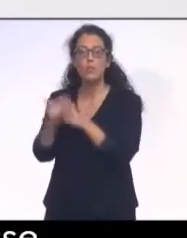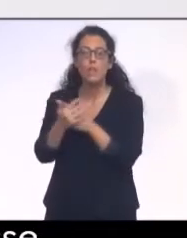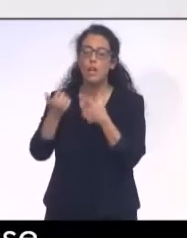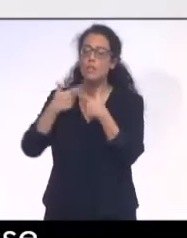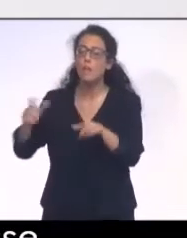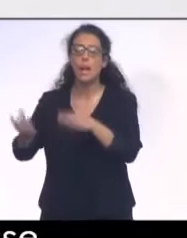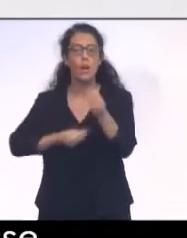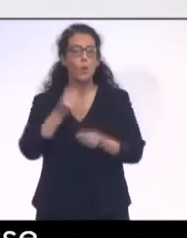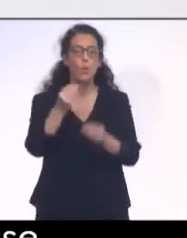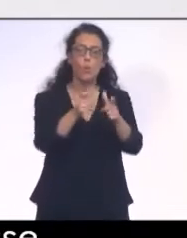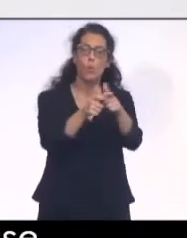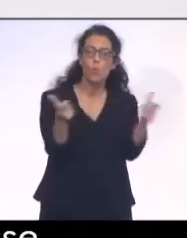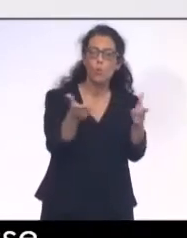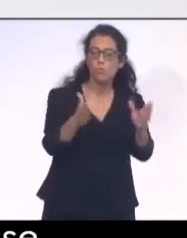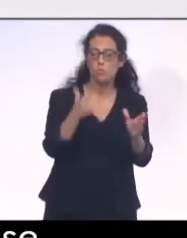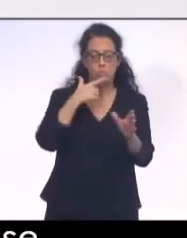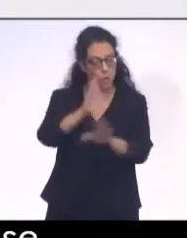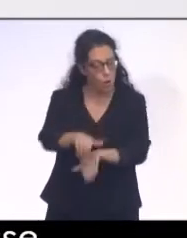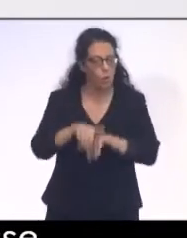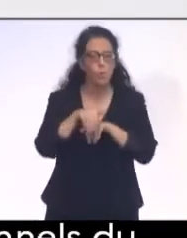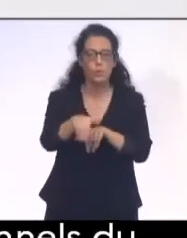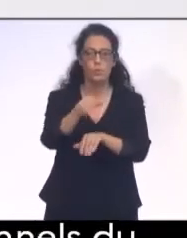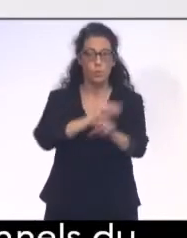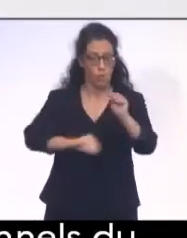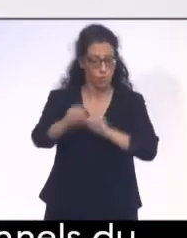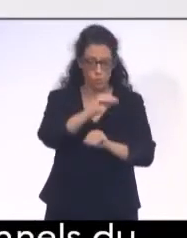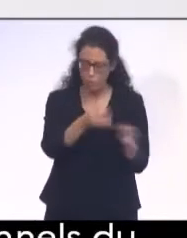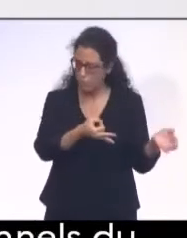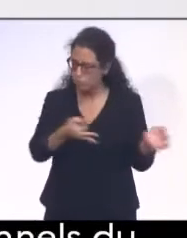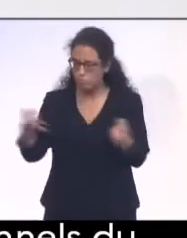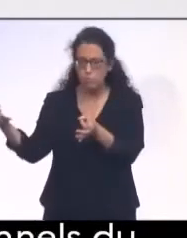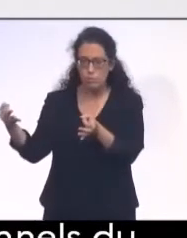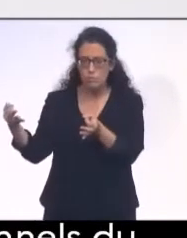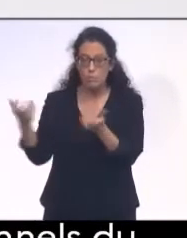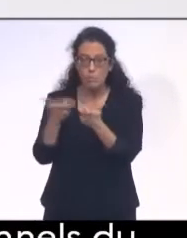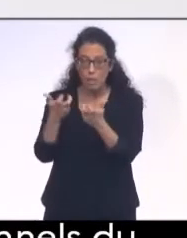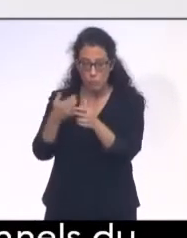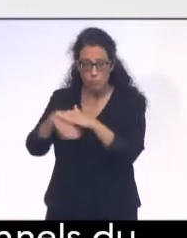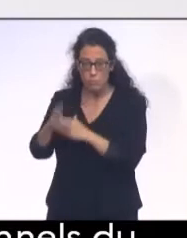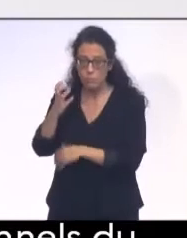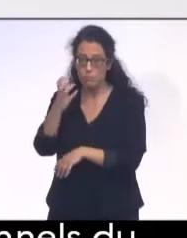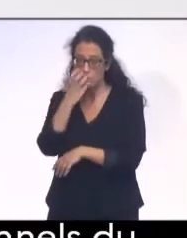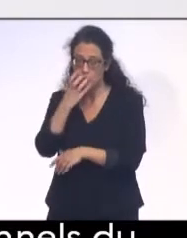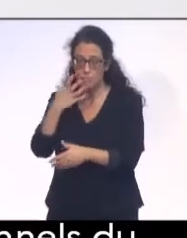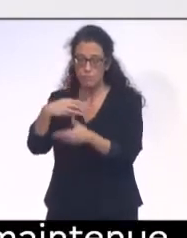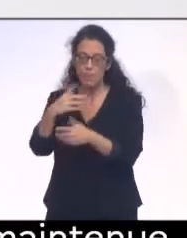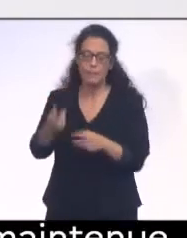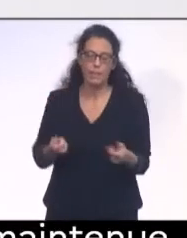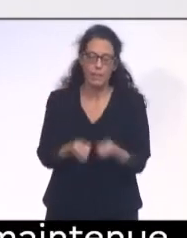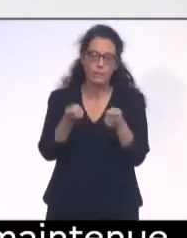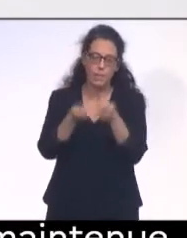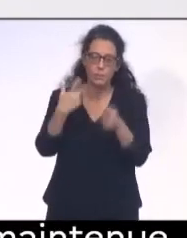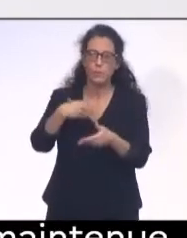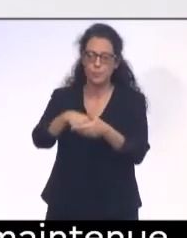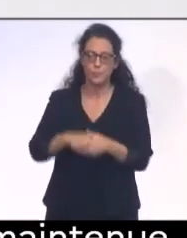est maintenue pour assurer la continuité des soins, notamment en rééducation. Comme l'a rappelé le